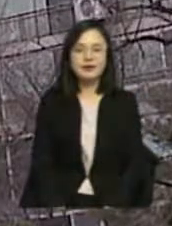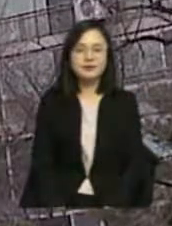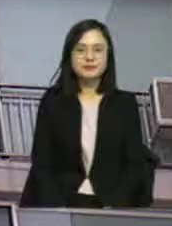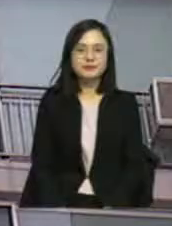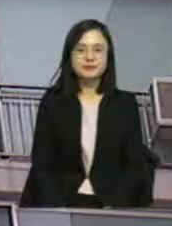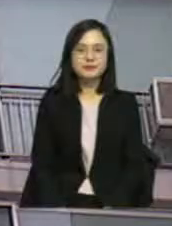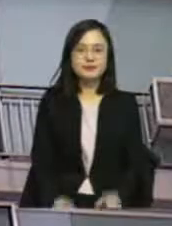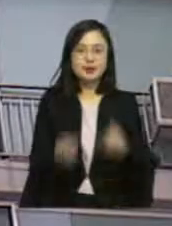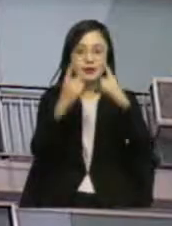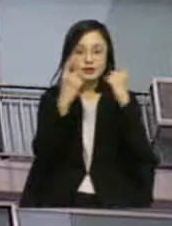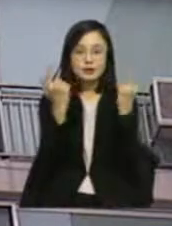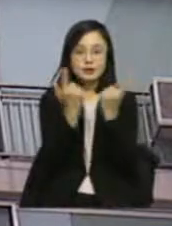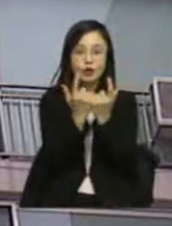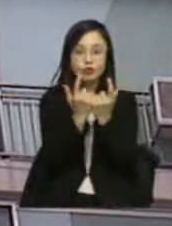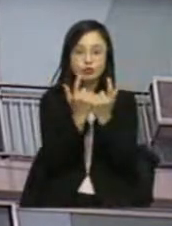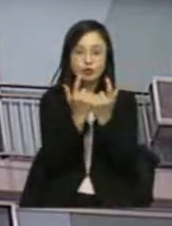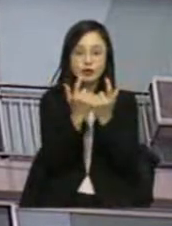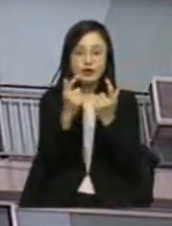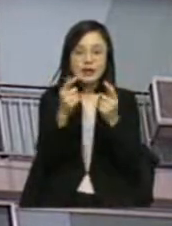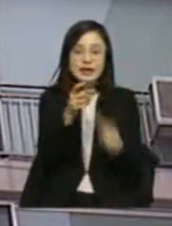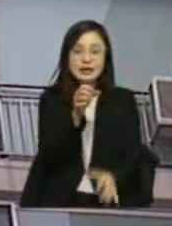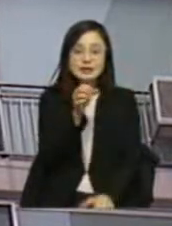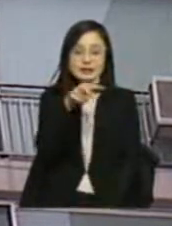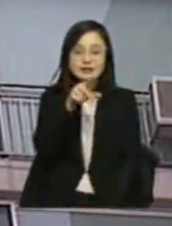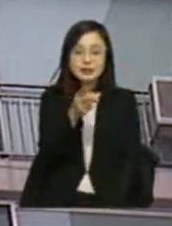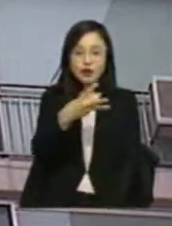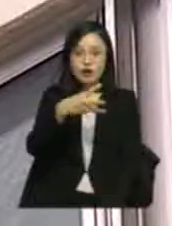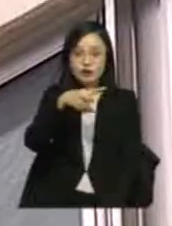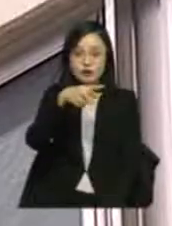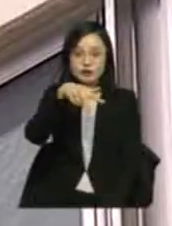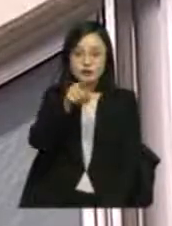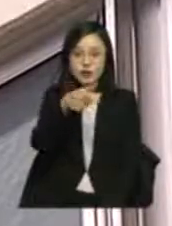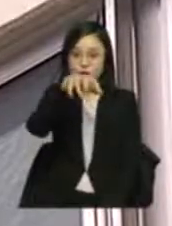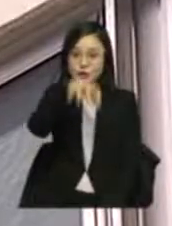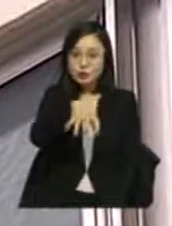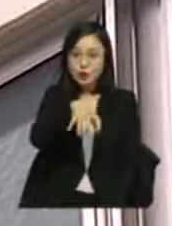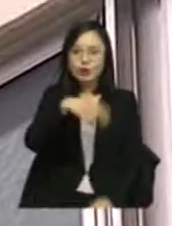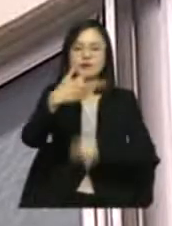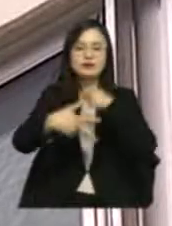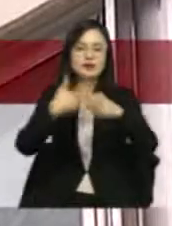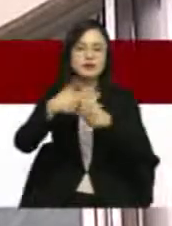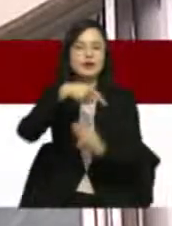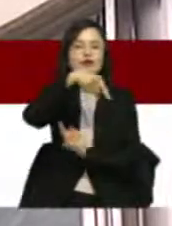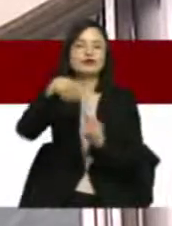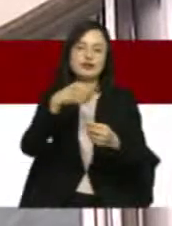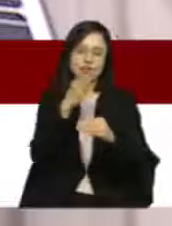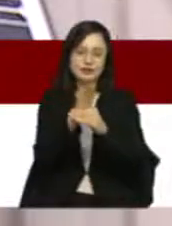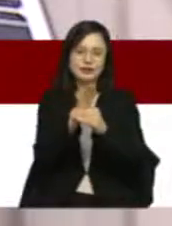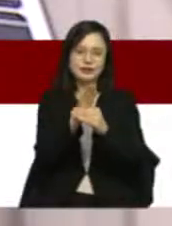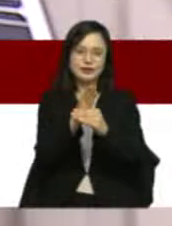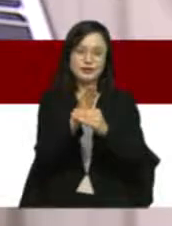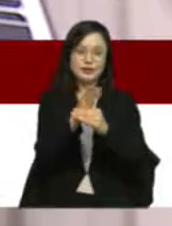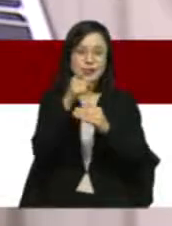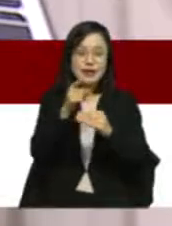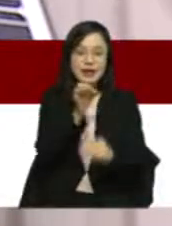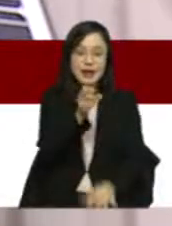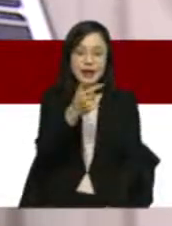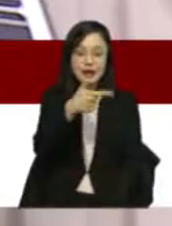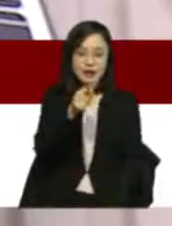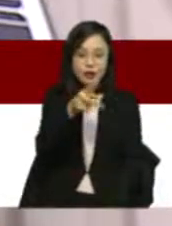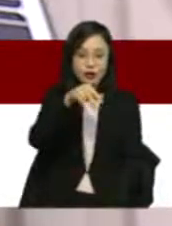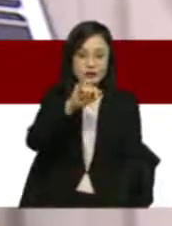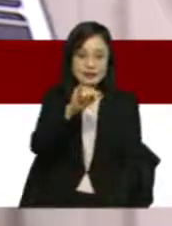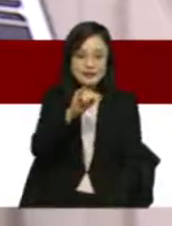있는 성북절전소. 개인은 물론 75개 공동체가 참여하고 있습니다. 이들은 에너지 절약을 위해